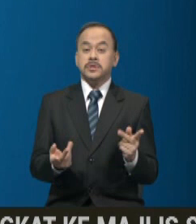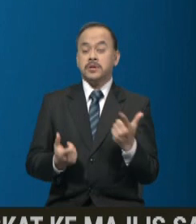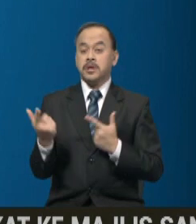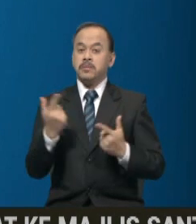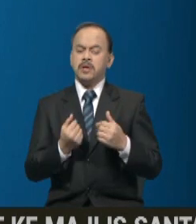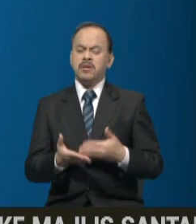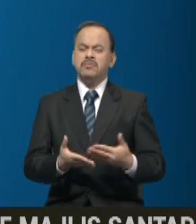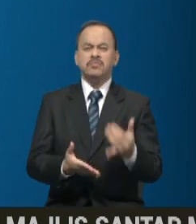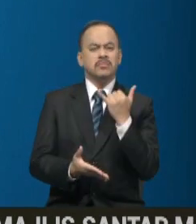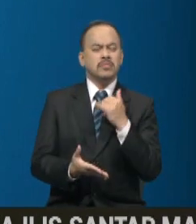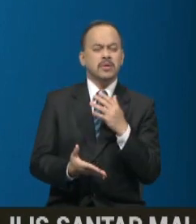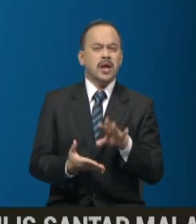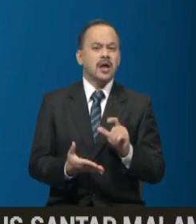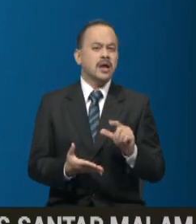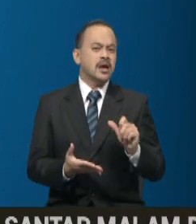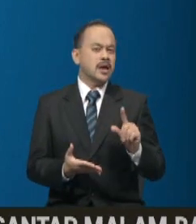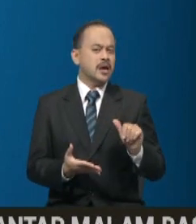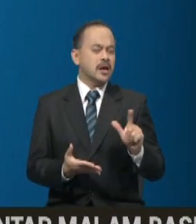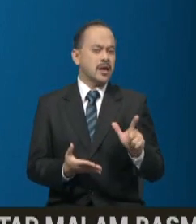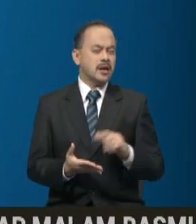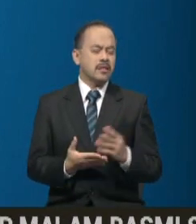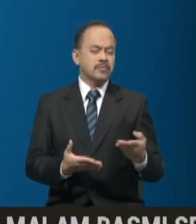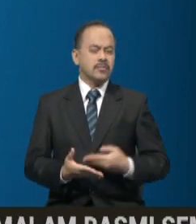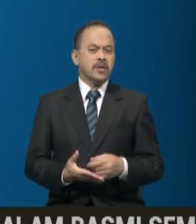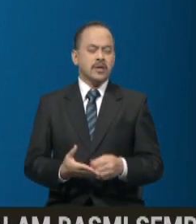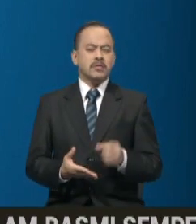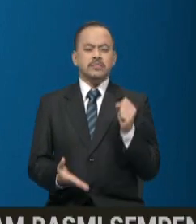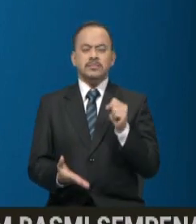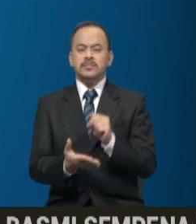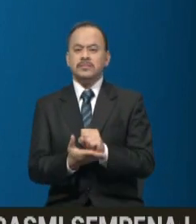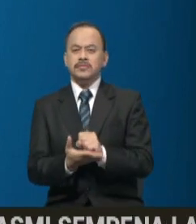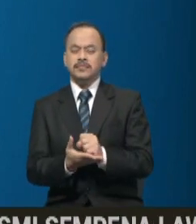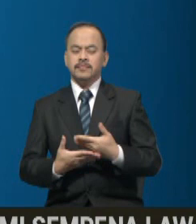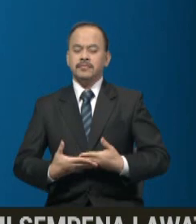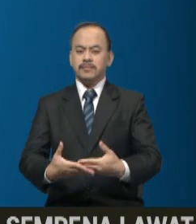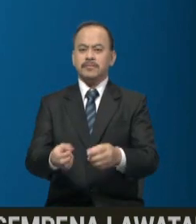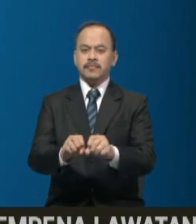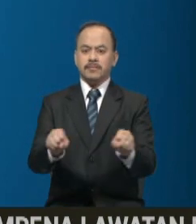gagal mengemukakan sebarang dokumen pengenalan diri yang sah.